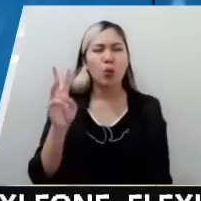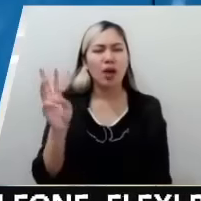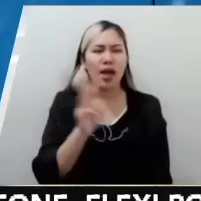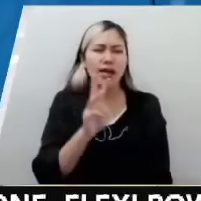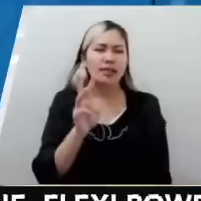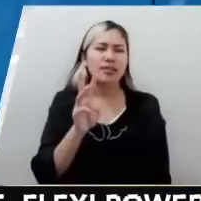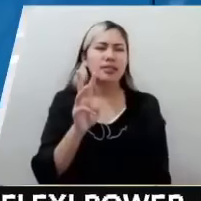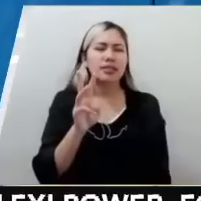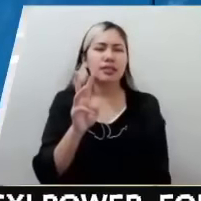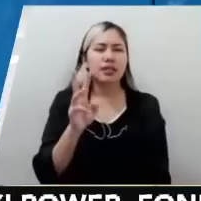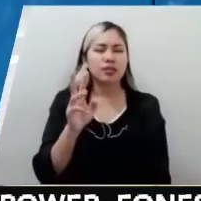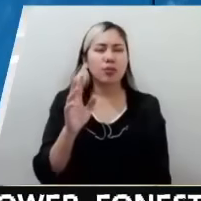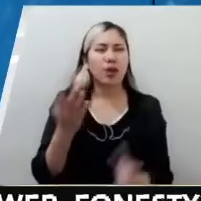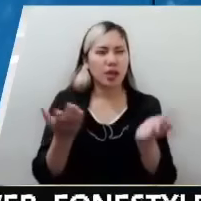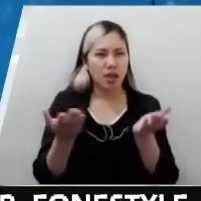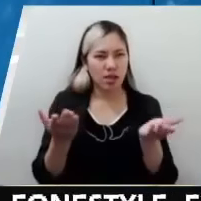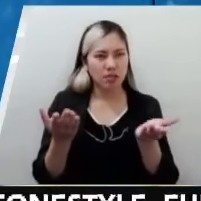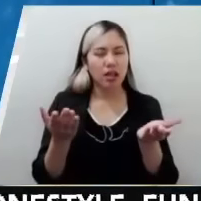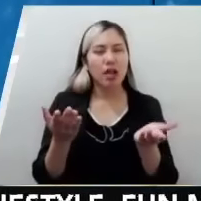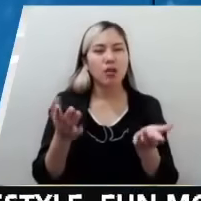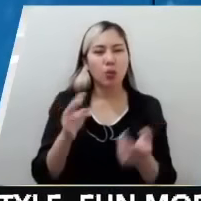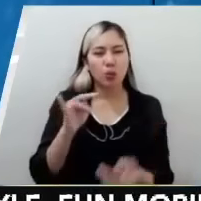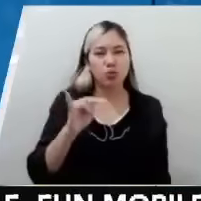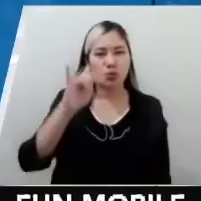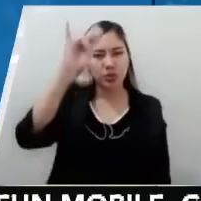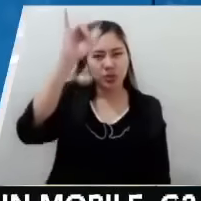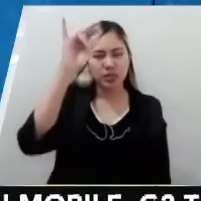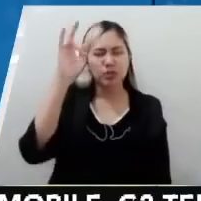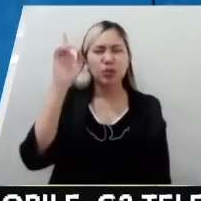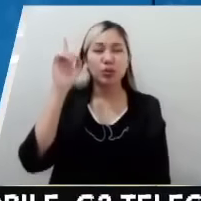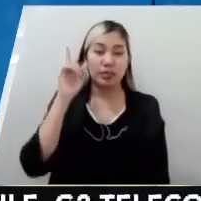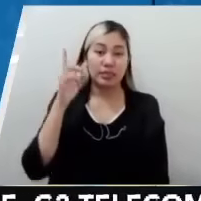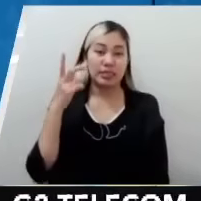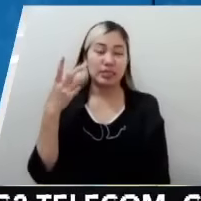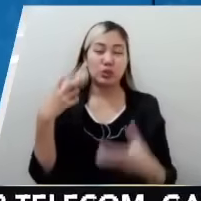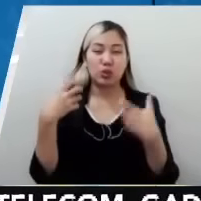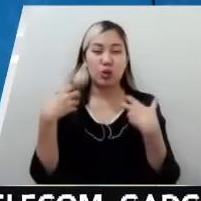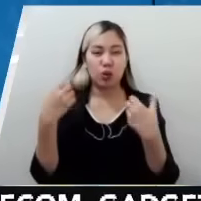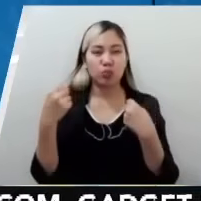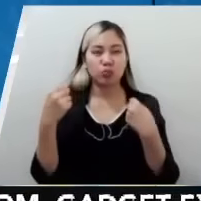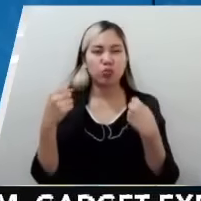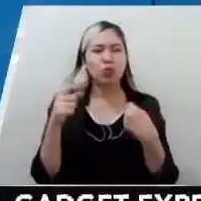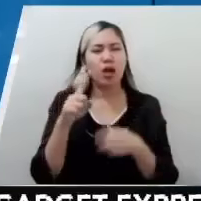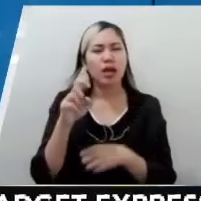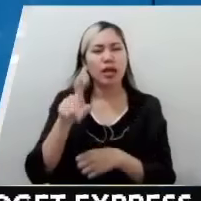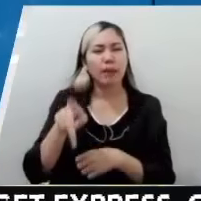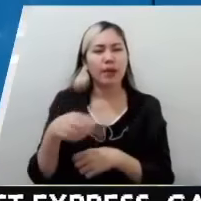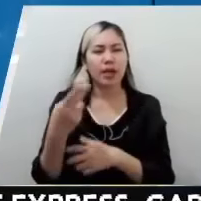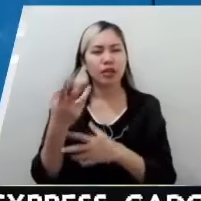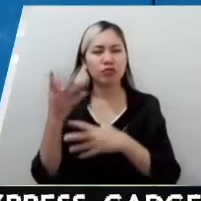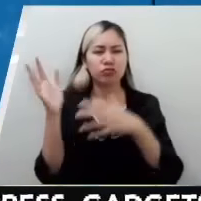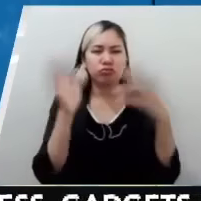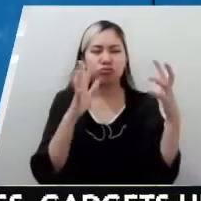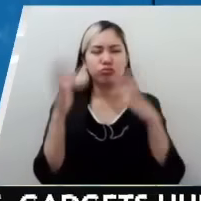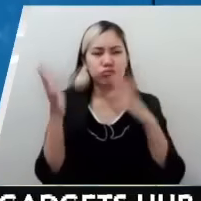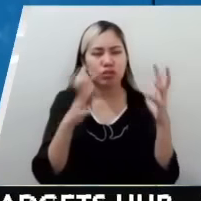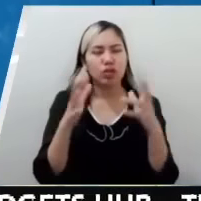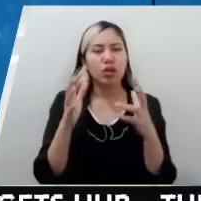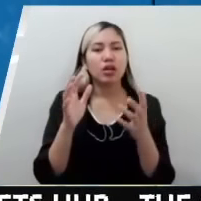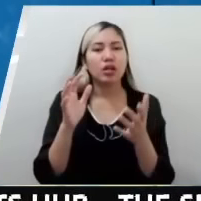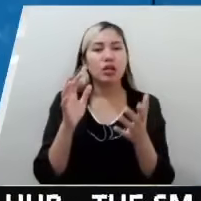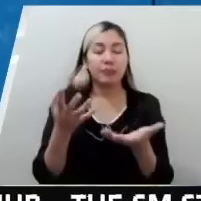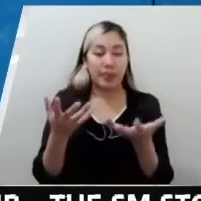taglay po nito ang lakas ng hangin na aabot sa 100 km per inalis na ang lahat ng tropical cyclone wind signal sa